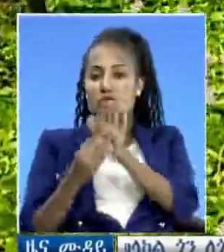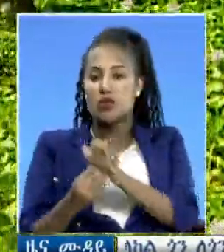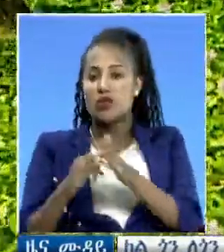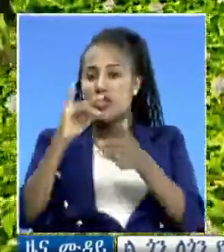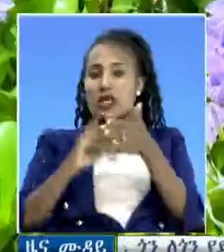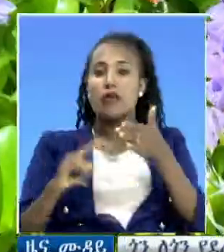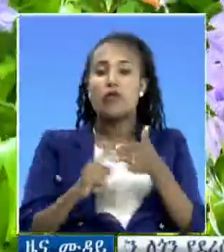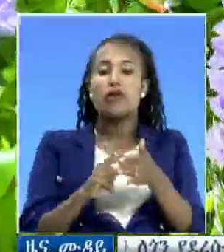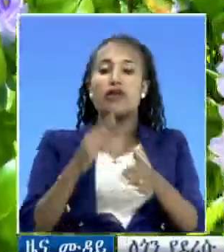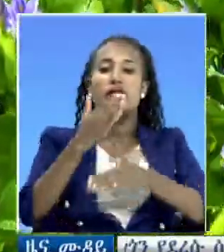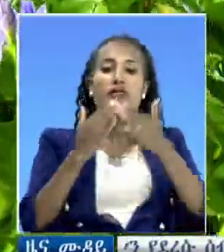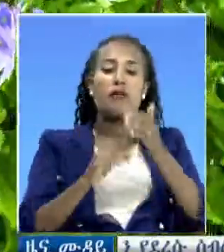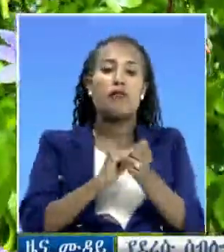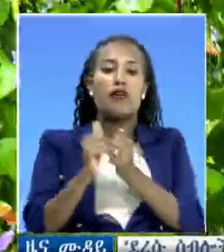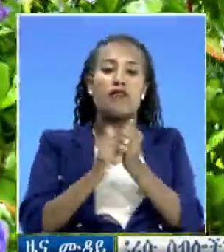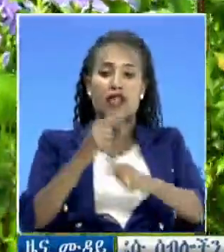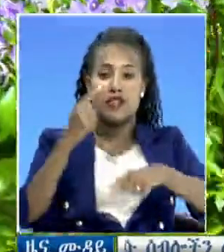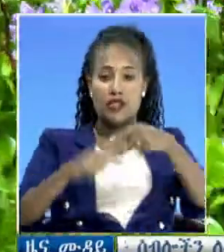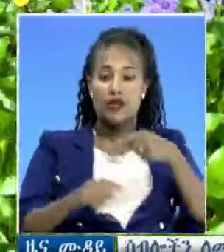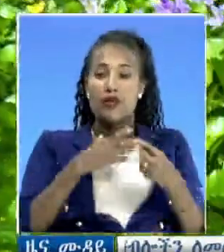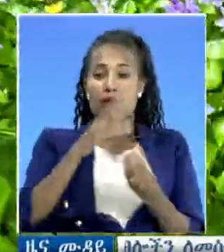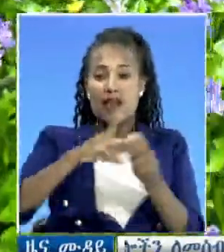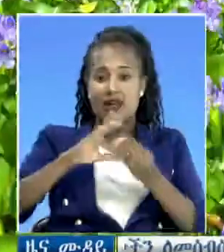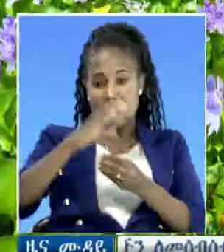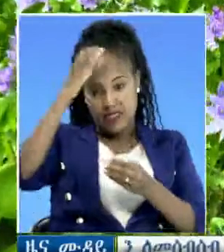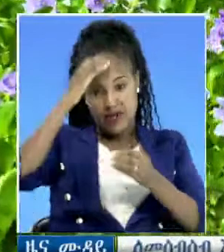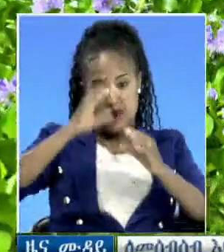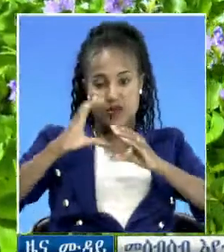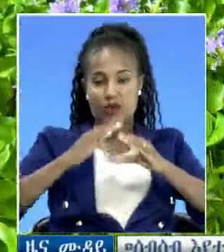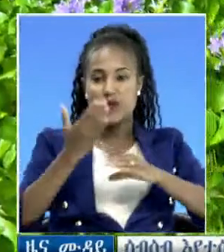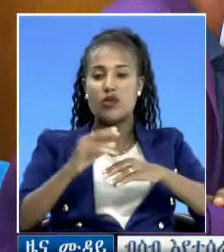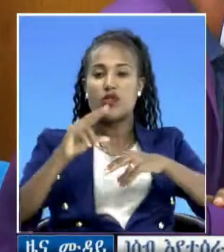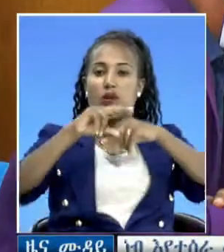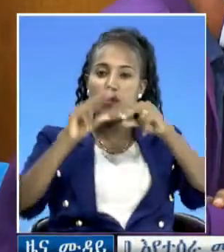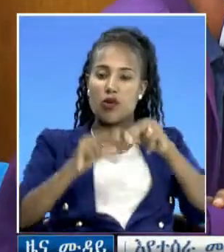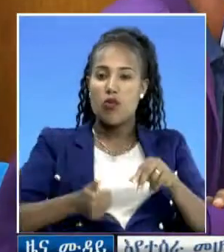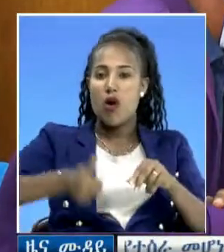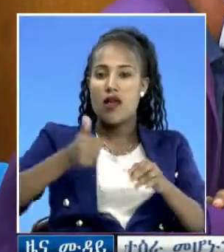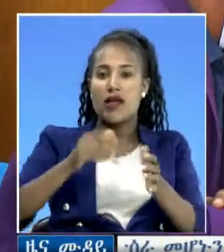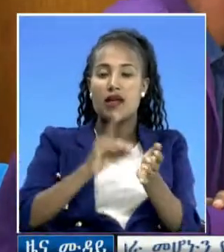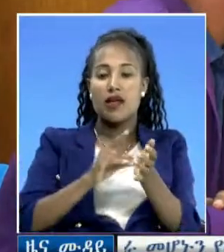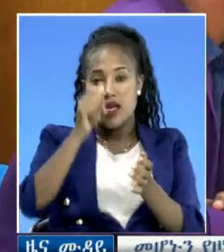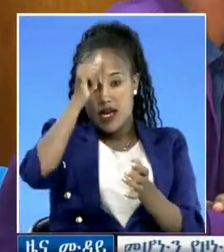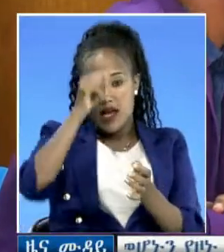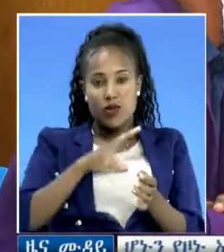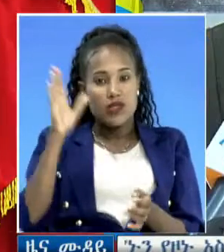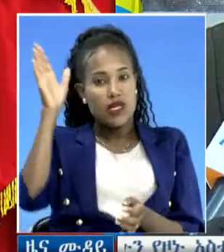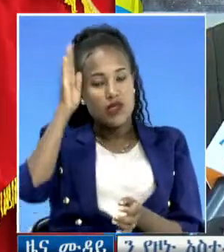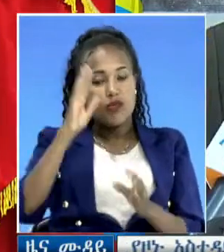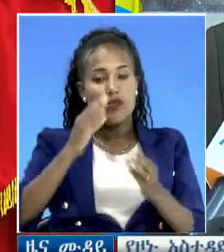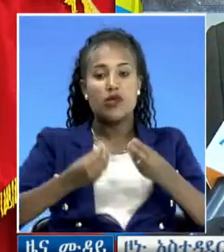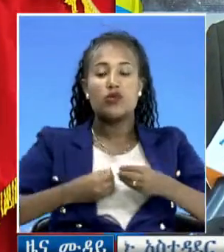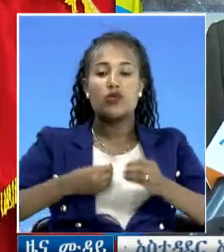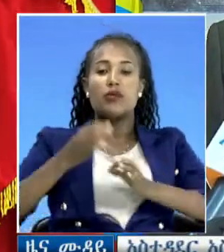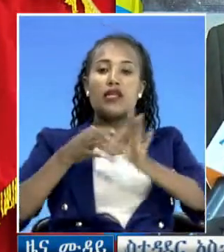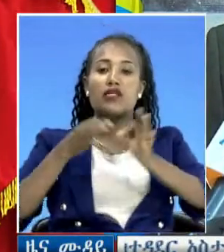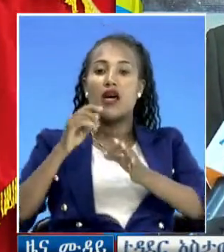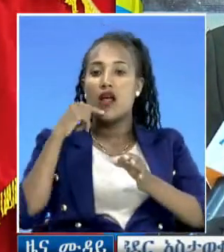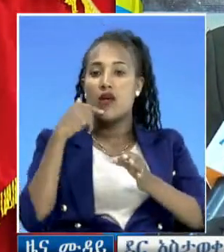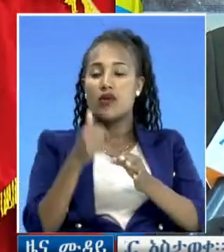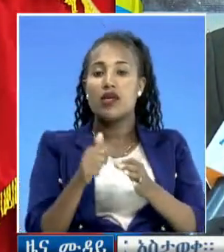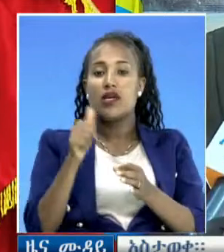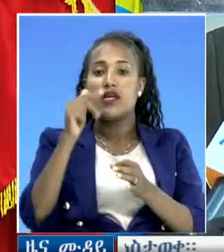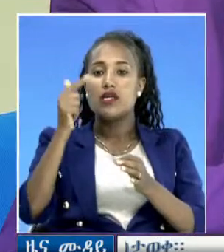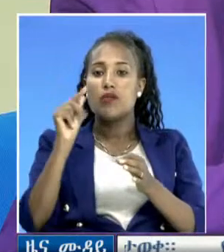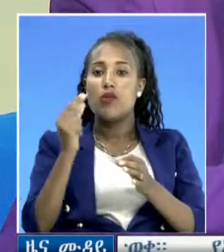ዝቅተኛ በሚሆንበት ደረጃ ማጥፋት አልተቻለም። የአማራ ክልል የመንግስት ኮሚኒኬሽን ጉዳዮች ጽህፈት ቤት ዋና ዳይሬክተር አቶ ግዛቸው ሙሉነህ በሰጡት ጋዜጣዊ መግለጫ እንዳሉት